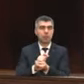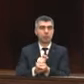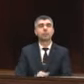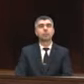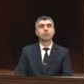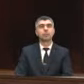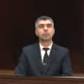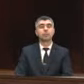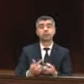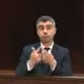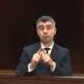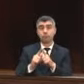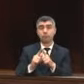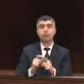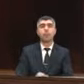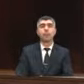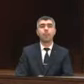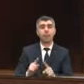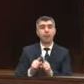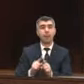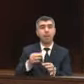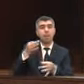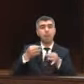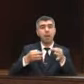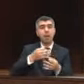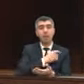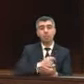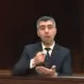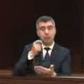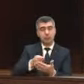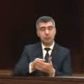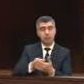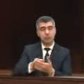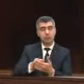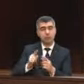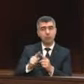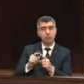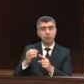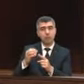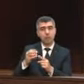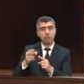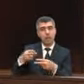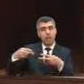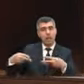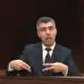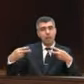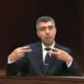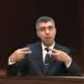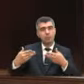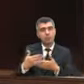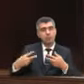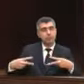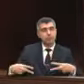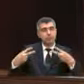وبالمزيد من النجاعة والفعالية انطلاقا من المحاكمة عن بعد اللي الحديث فيها قد يطول. هذا المخطط التوجيهي للتحول